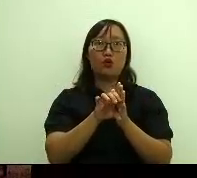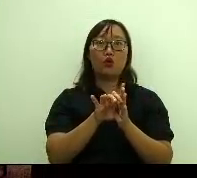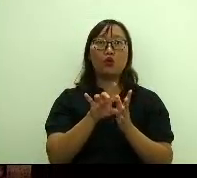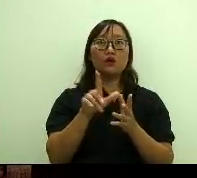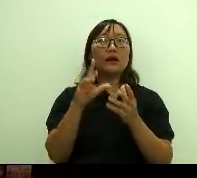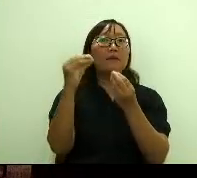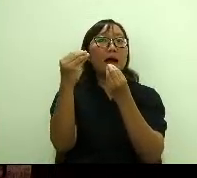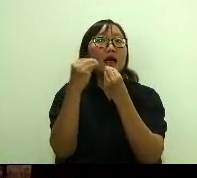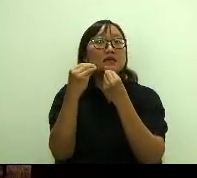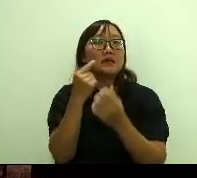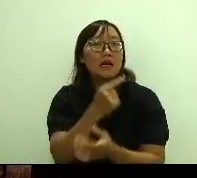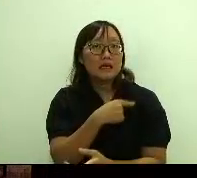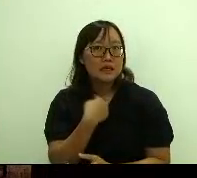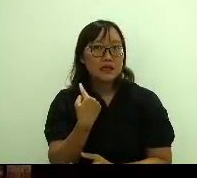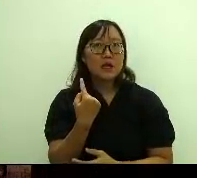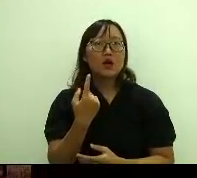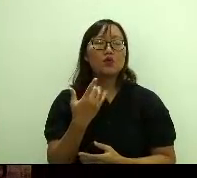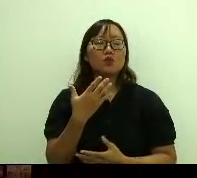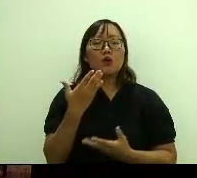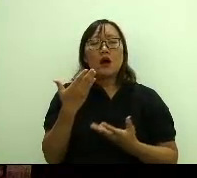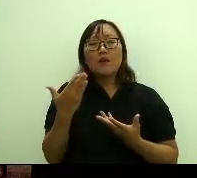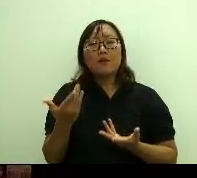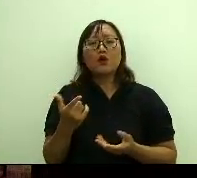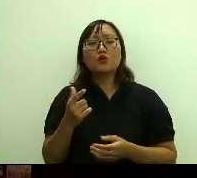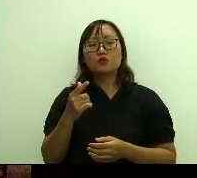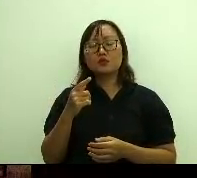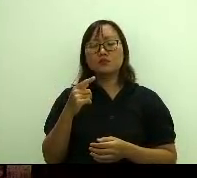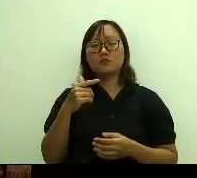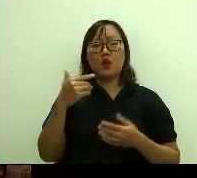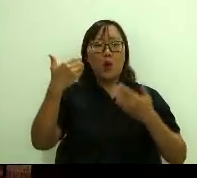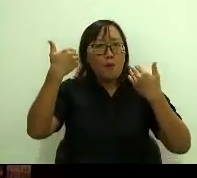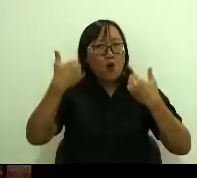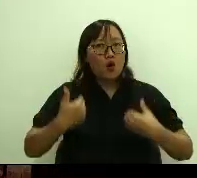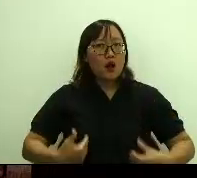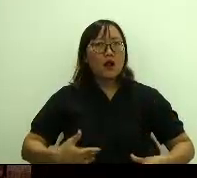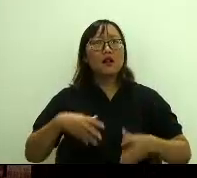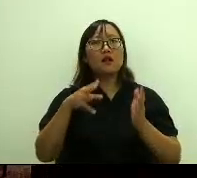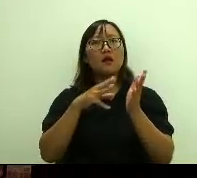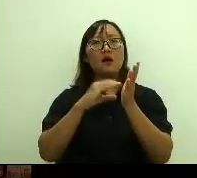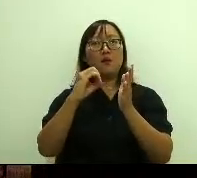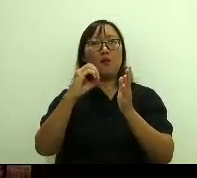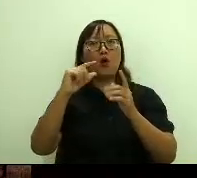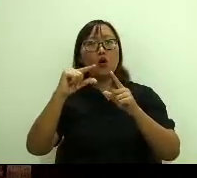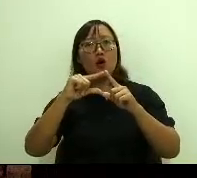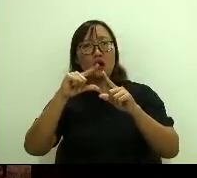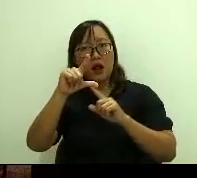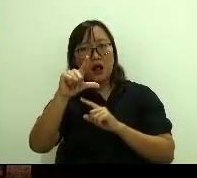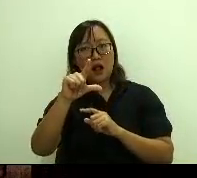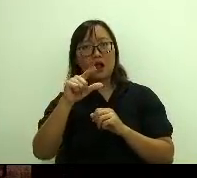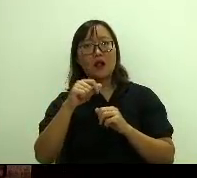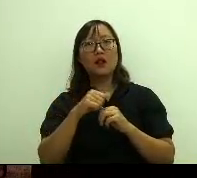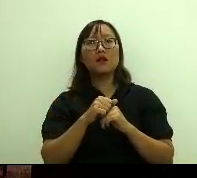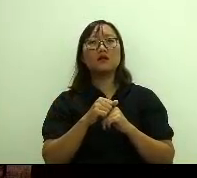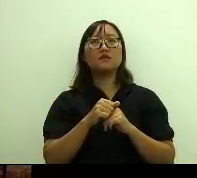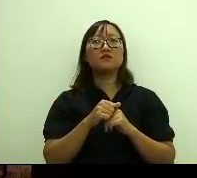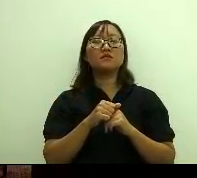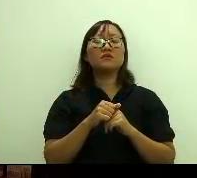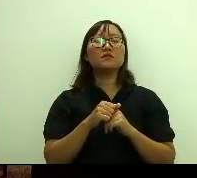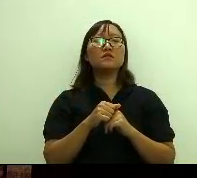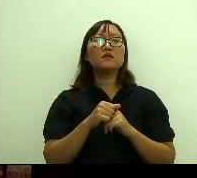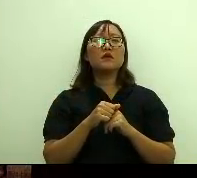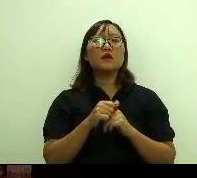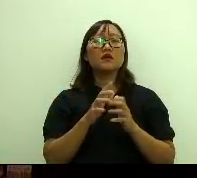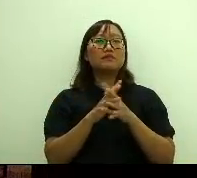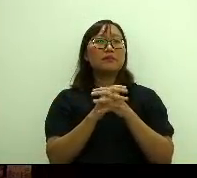moral dan spiritual yang mengungkapkan tentang pentingnya sesuatu yang berharga dalam hal ini kerajaan